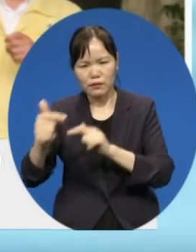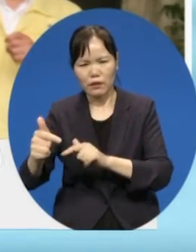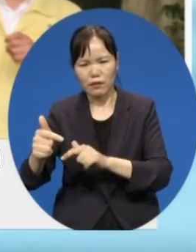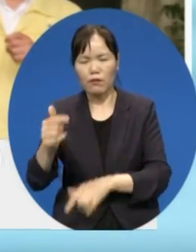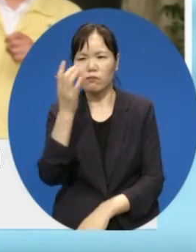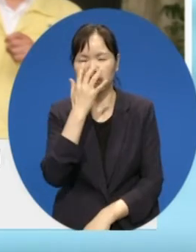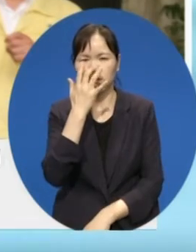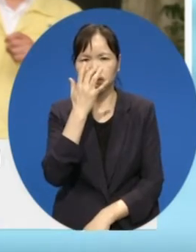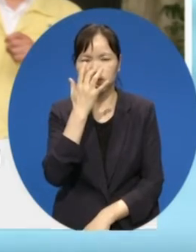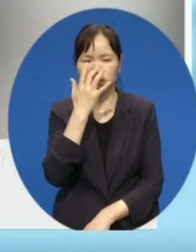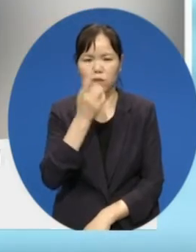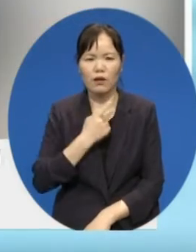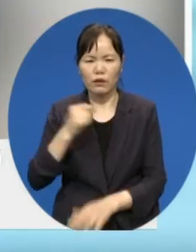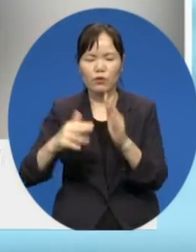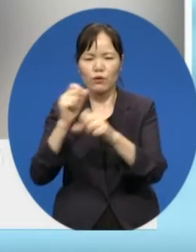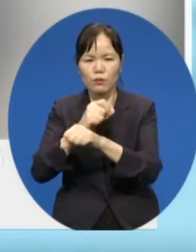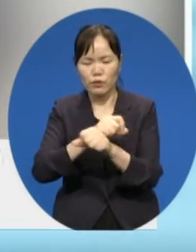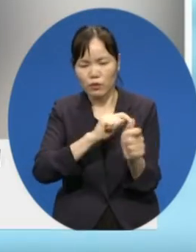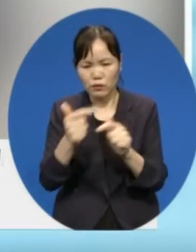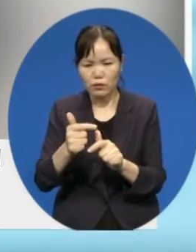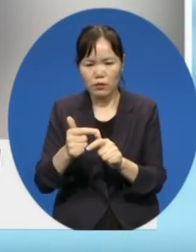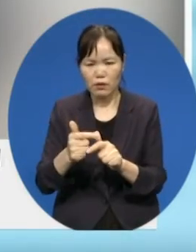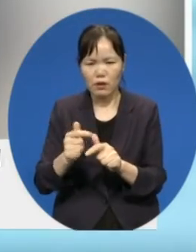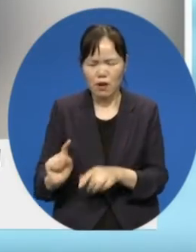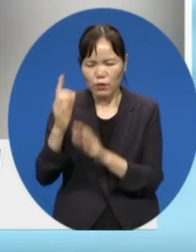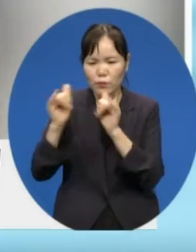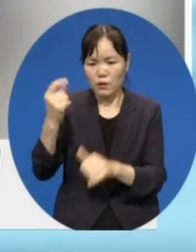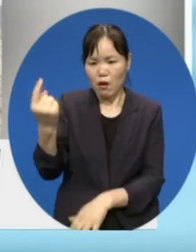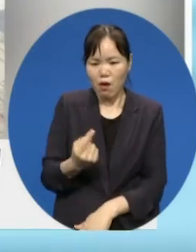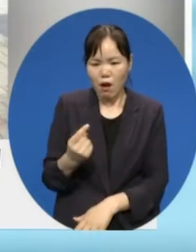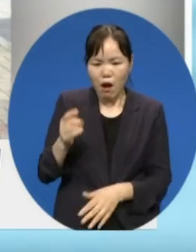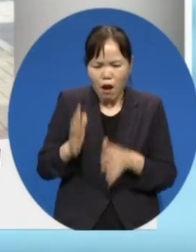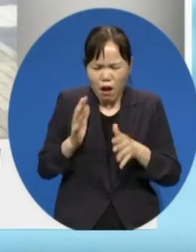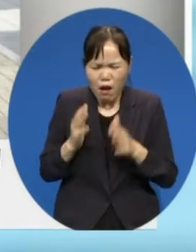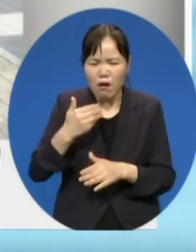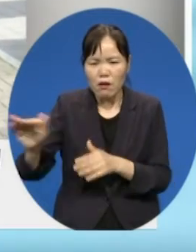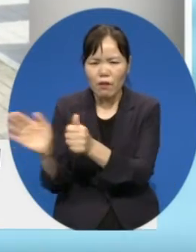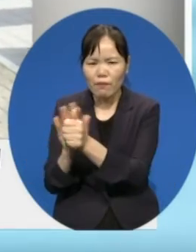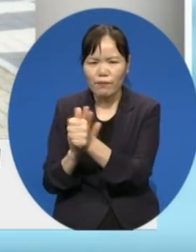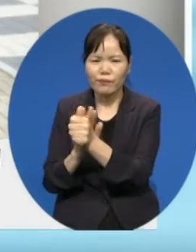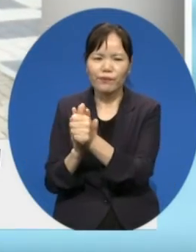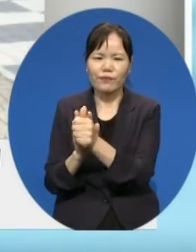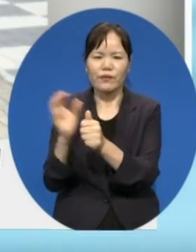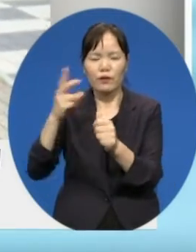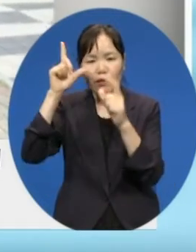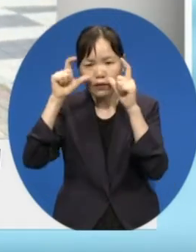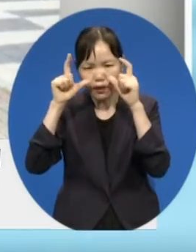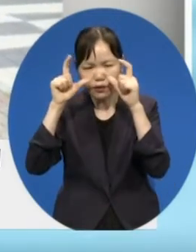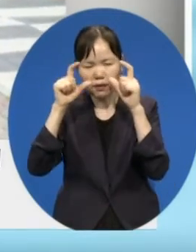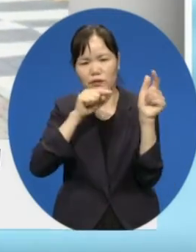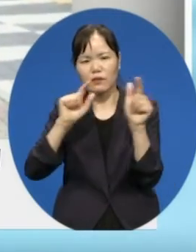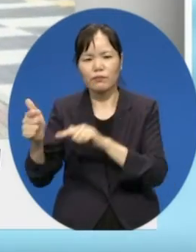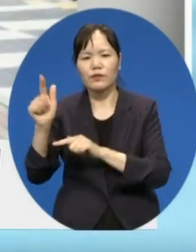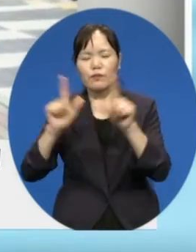좀 무덤덤하게 되었던 공무원들이 높은 분이 오니까 바로 버선발로 뛰어나가서 바로 의전을 하고 네. 또 사진을 찍고,